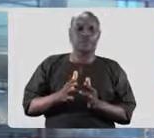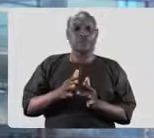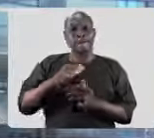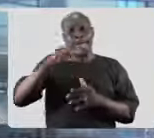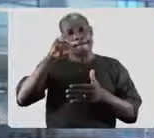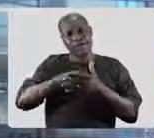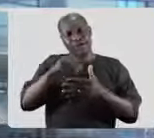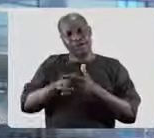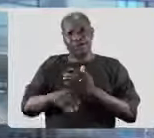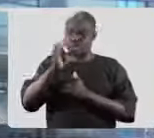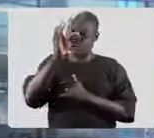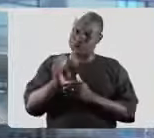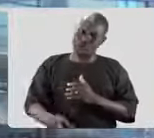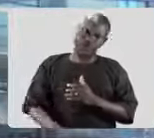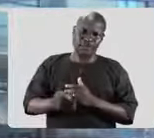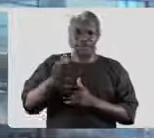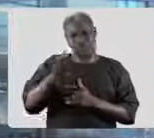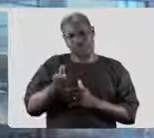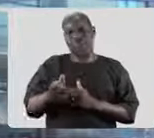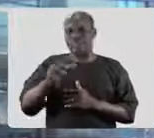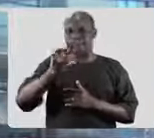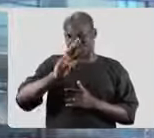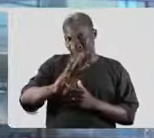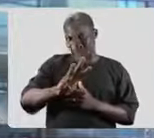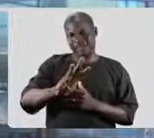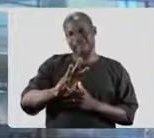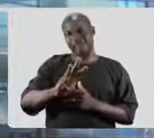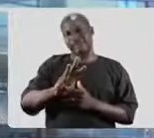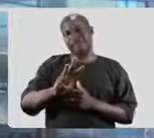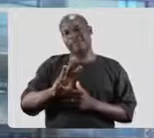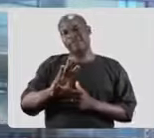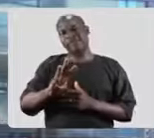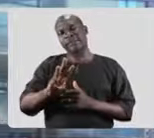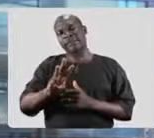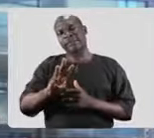Oja Matthew ensempa eti aduenu ensia Matthew chapter 26.